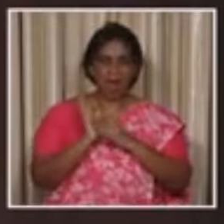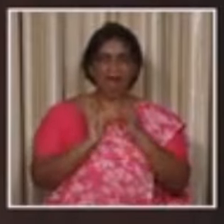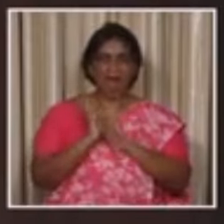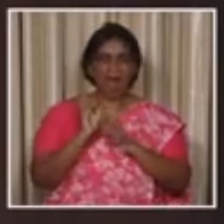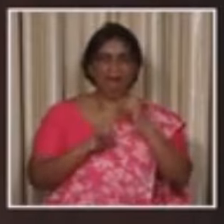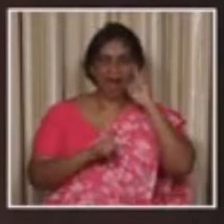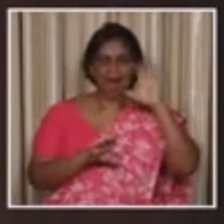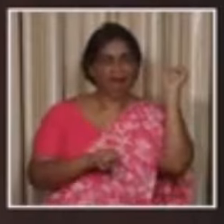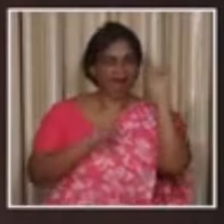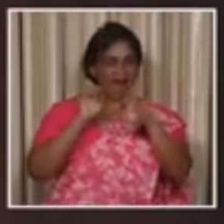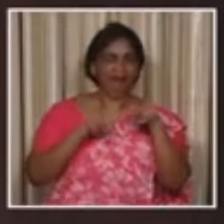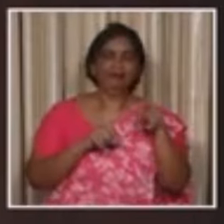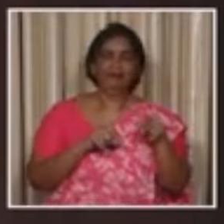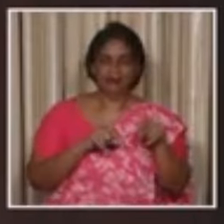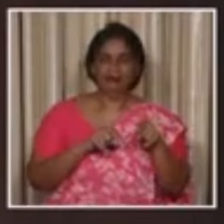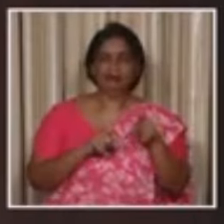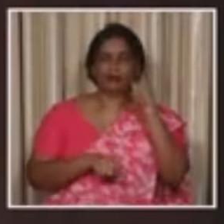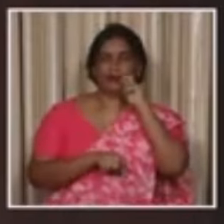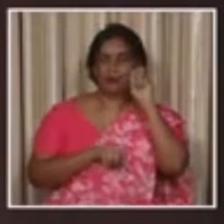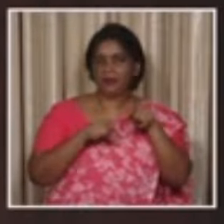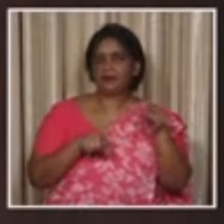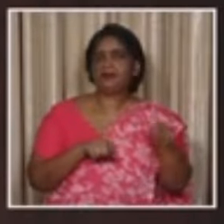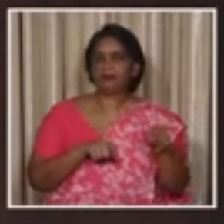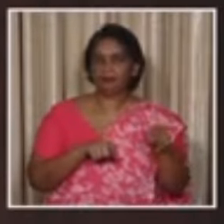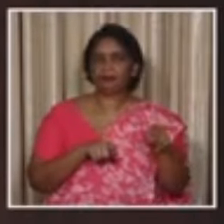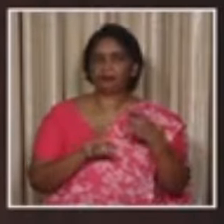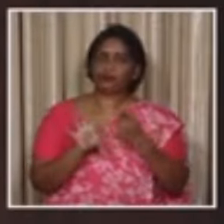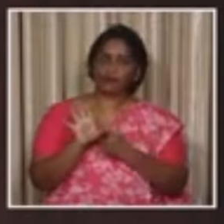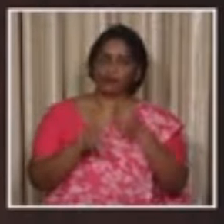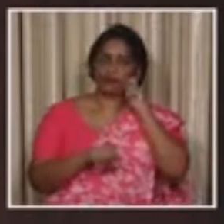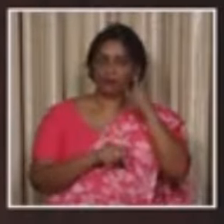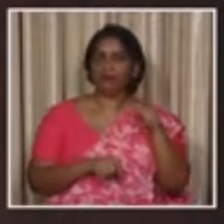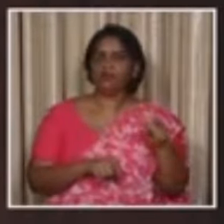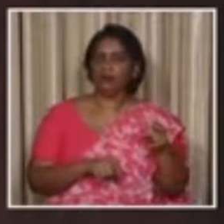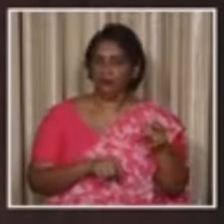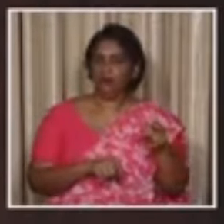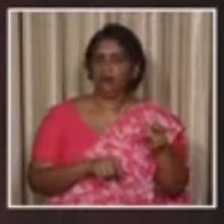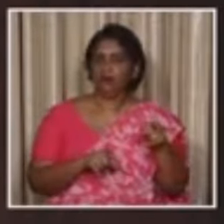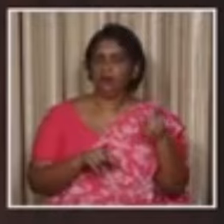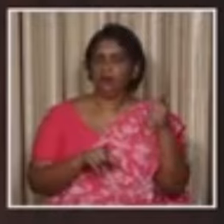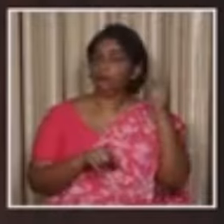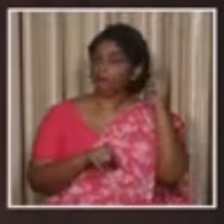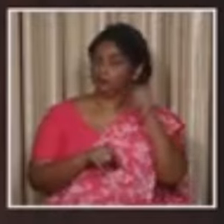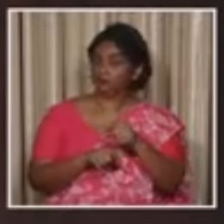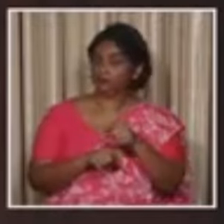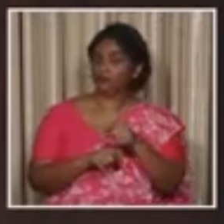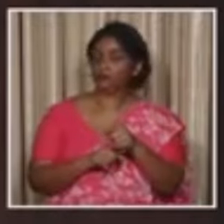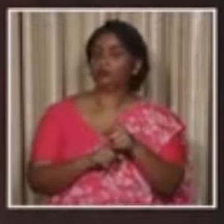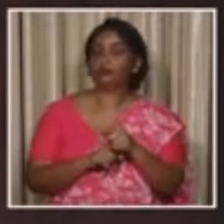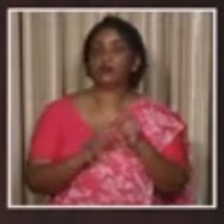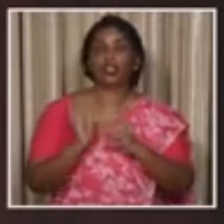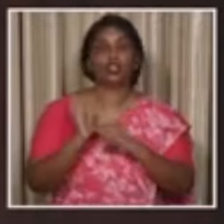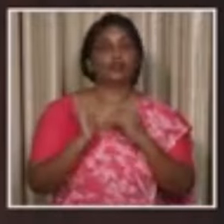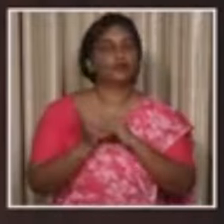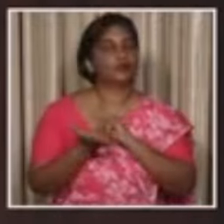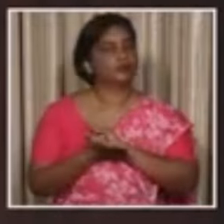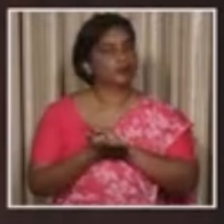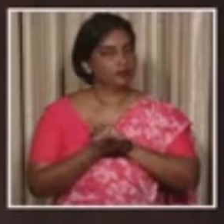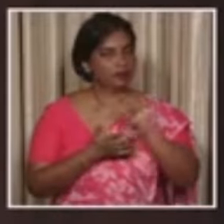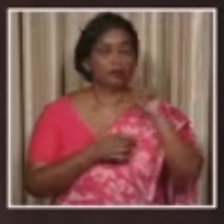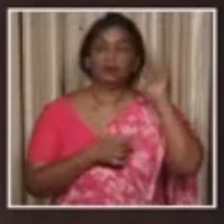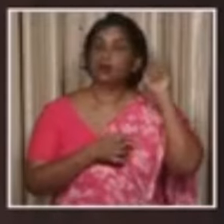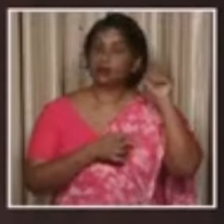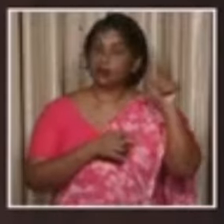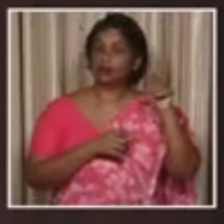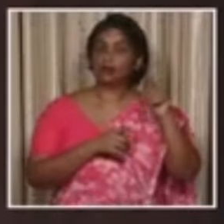නිකන් දාලා තිබුණා නිකන් කොල්ලෝ ටිකක් අපි අඳුර තරුණ ටිකක් අපි ආව ඇරියා නිව්සීලන්ඩ් වලට. ඇරලා